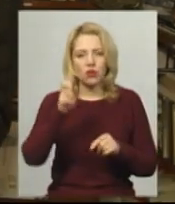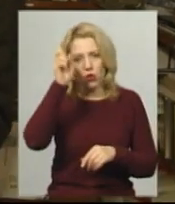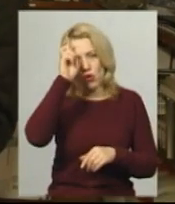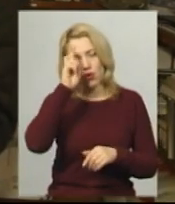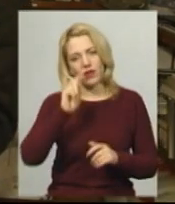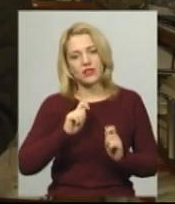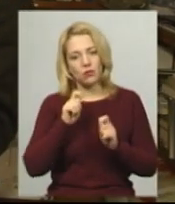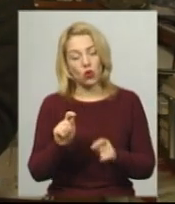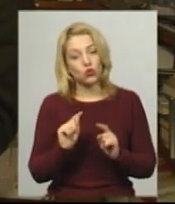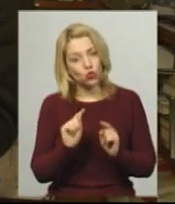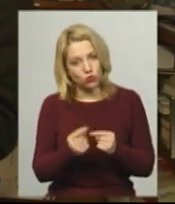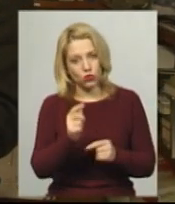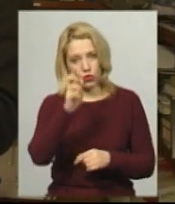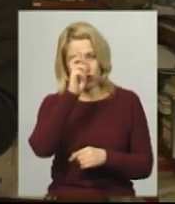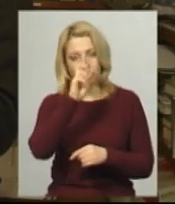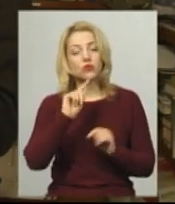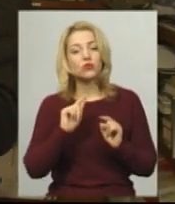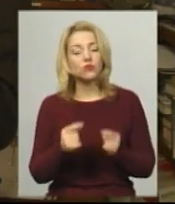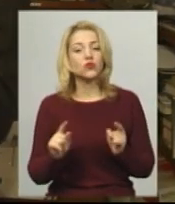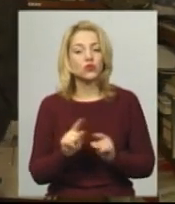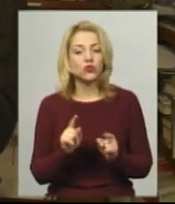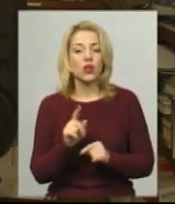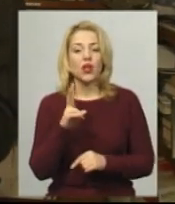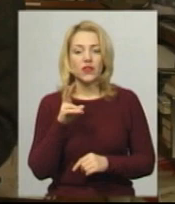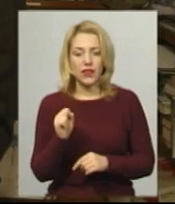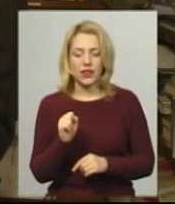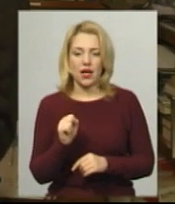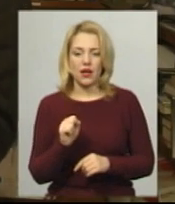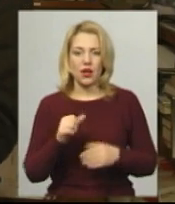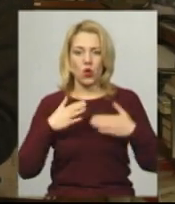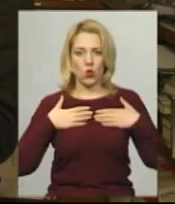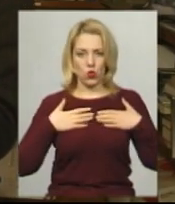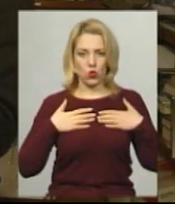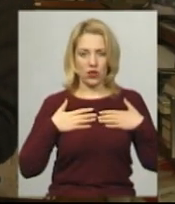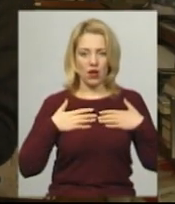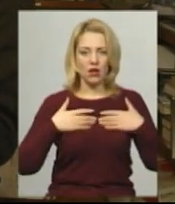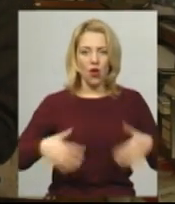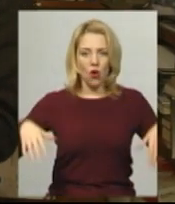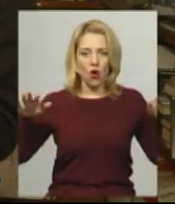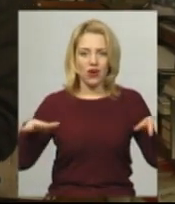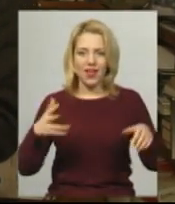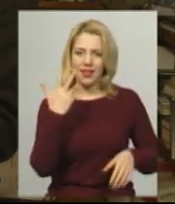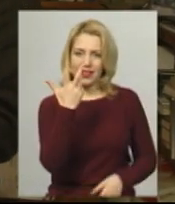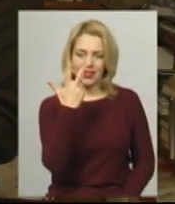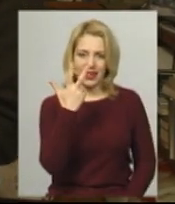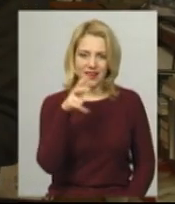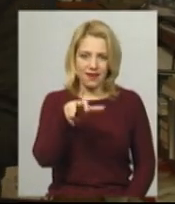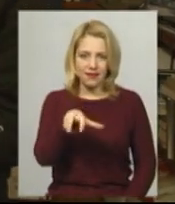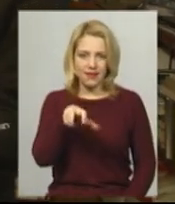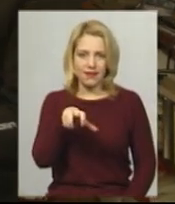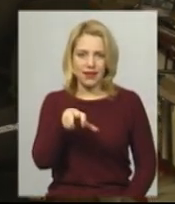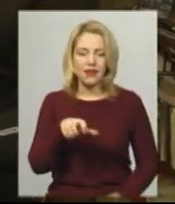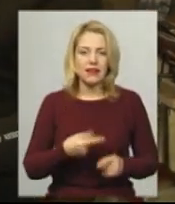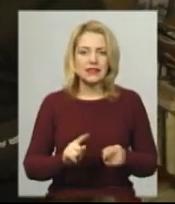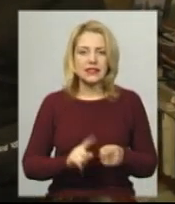Чому королівський? Тому що на грудях орла зображено три кігтя, а це